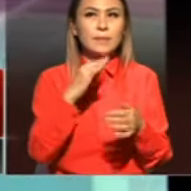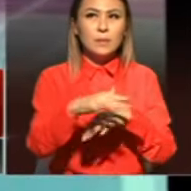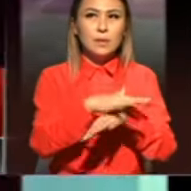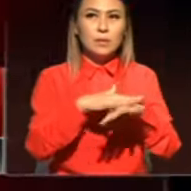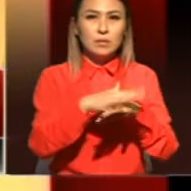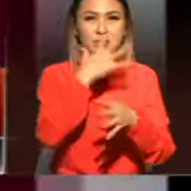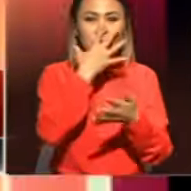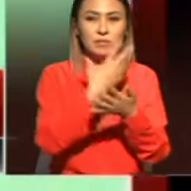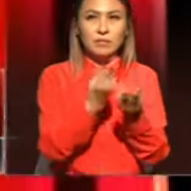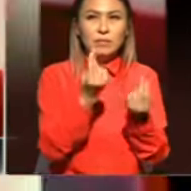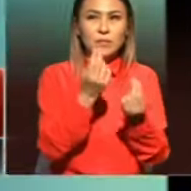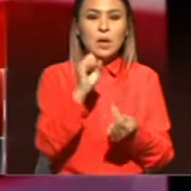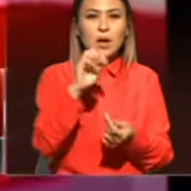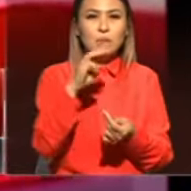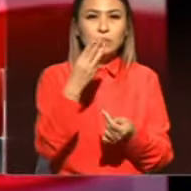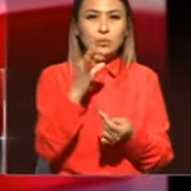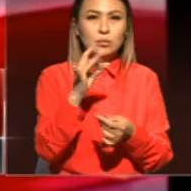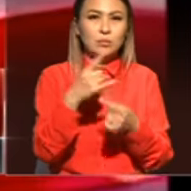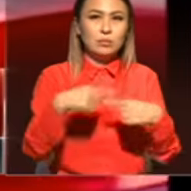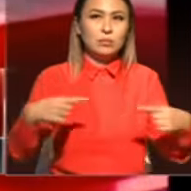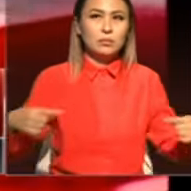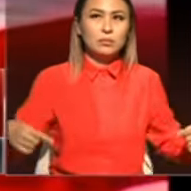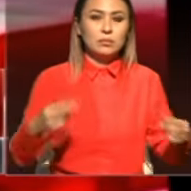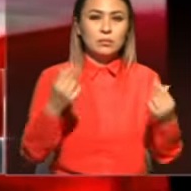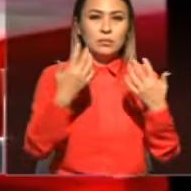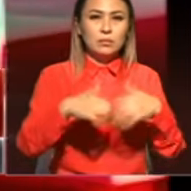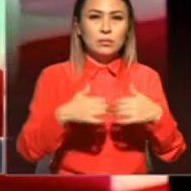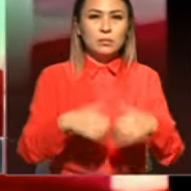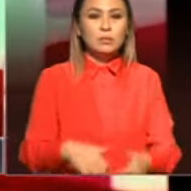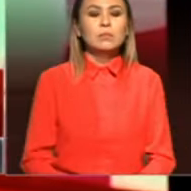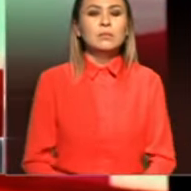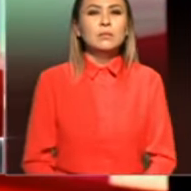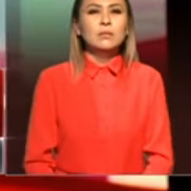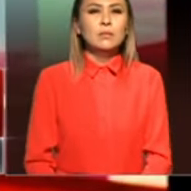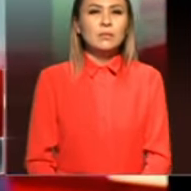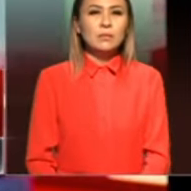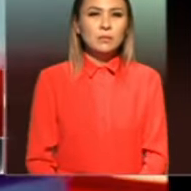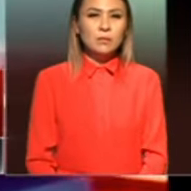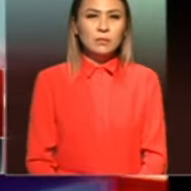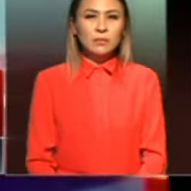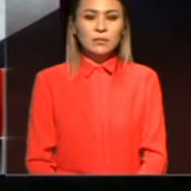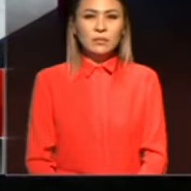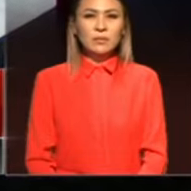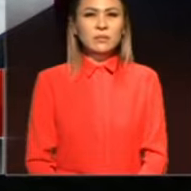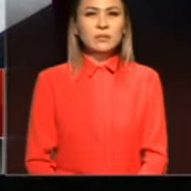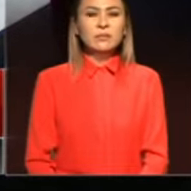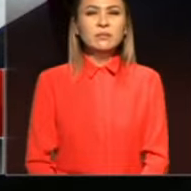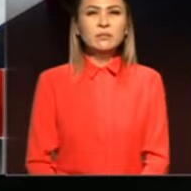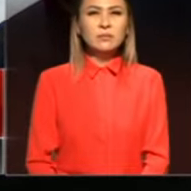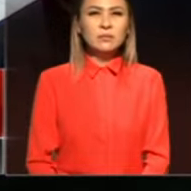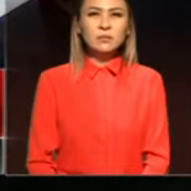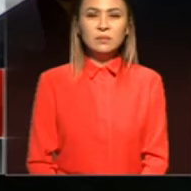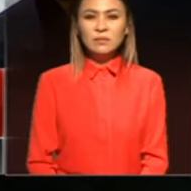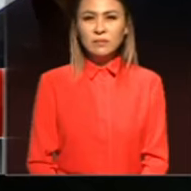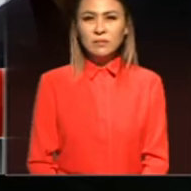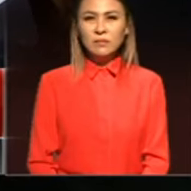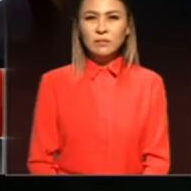өзінің ақшасы. Ол офшормен кеткен әртүрлі қиқырлық жолдармен кеткен. Қоңырау шалған көрерменіміз бар екен. Бір маңызды сұрақ қояйын деп отыр, тыңдап алсақ. Сәлеметсіз